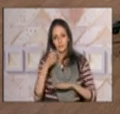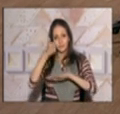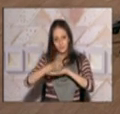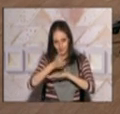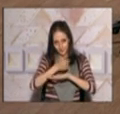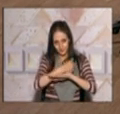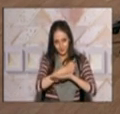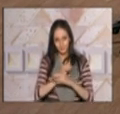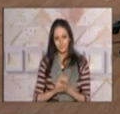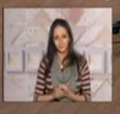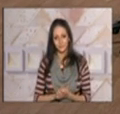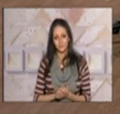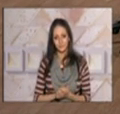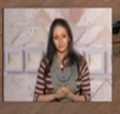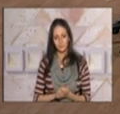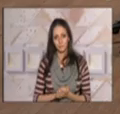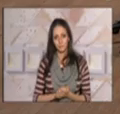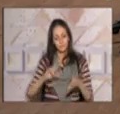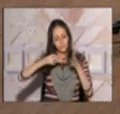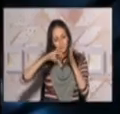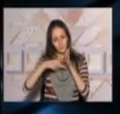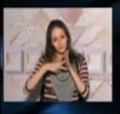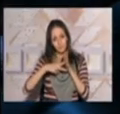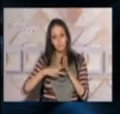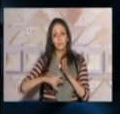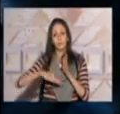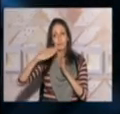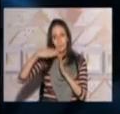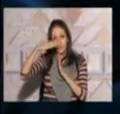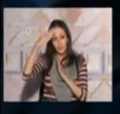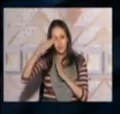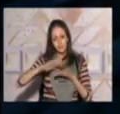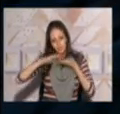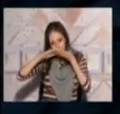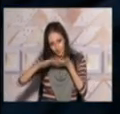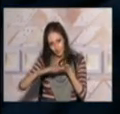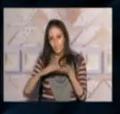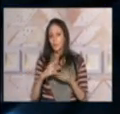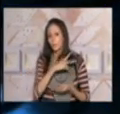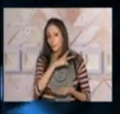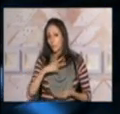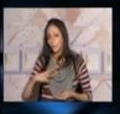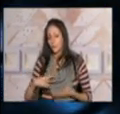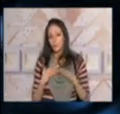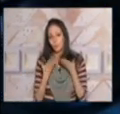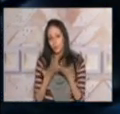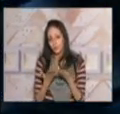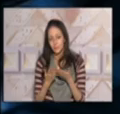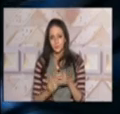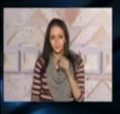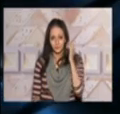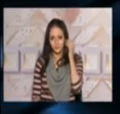خلال الحفلة، اللي هم إزاي نحسن جودة الخدمات الحكومية المقدمة للمواطن، ثانيا